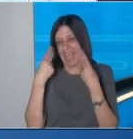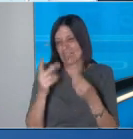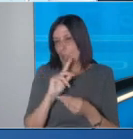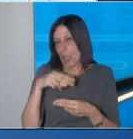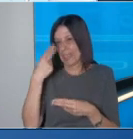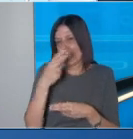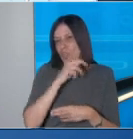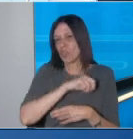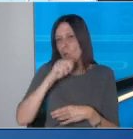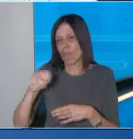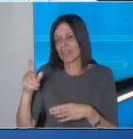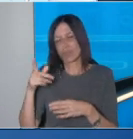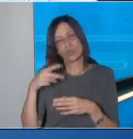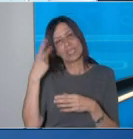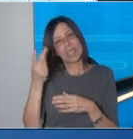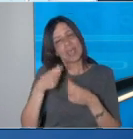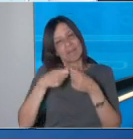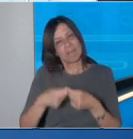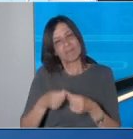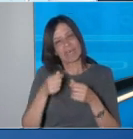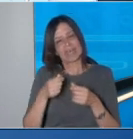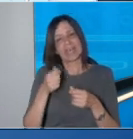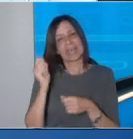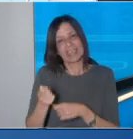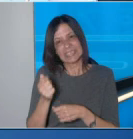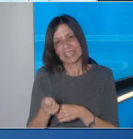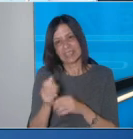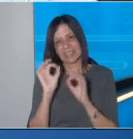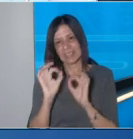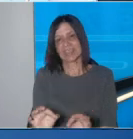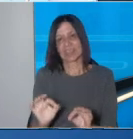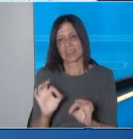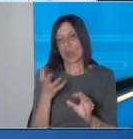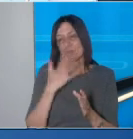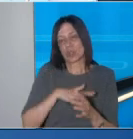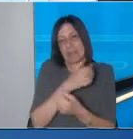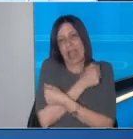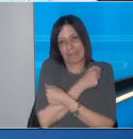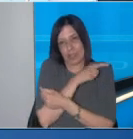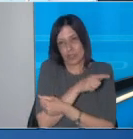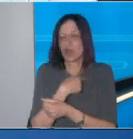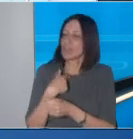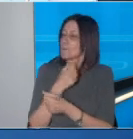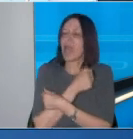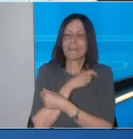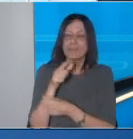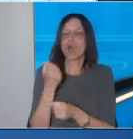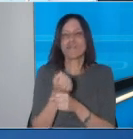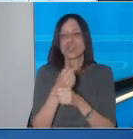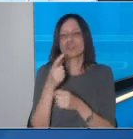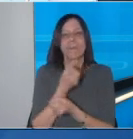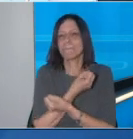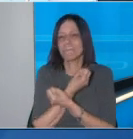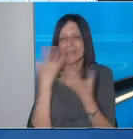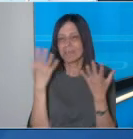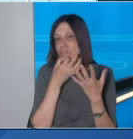חבר כנסת מן המניין, אז אולי יש חשש כזה, ולכן אתם רוצים לחבק אותו. אנחנו מחבקים אותו כי הוא עשה עבודה מדהימה. אני עבדתי איתו. אגב, מה הוא